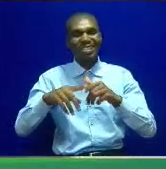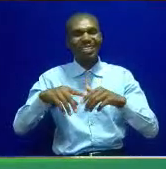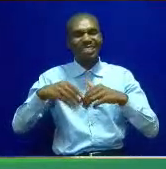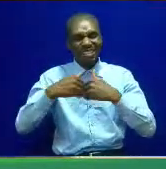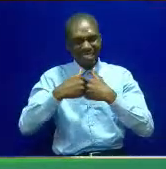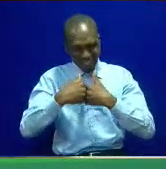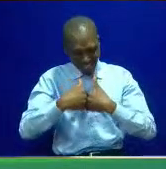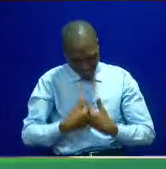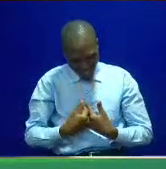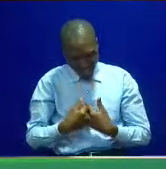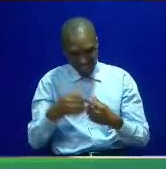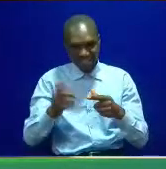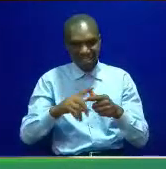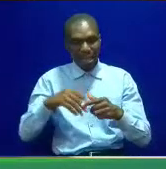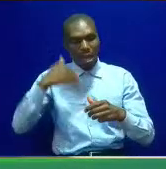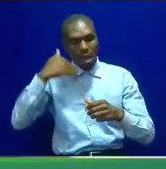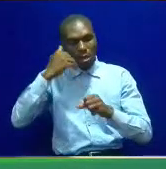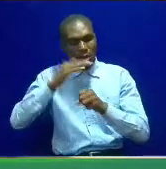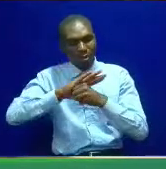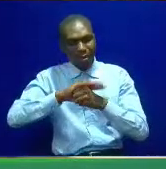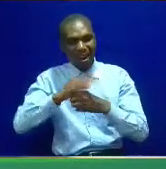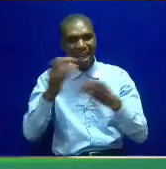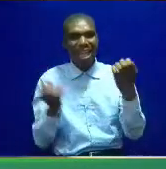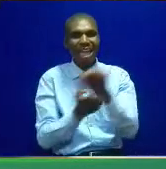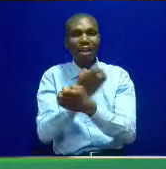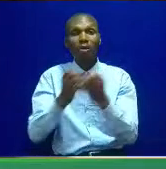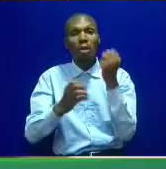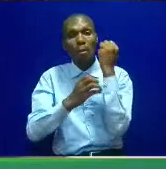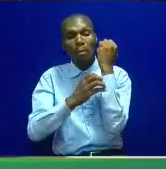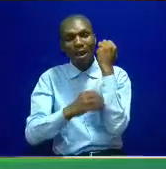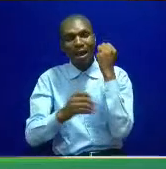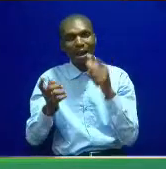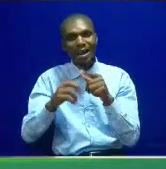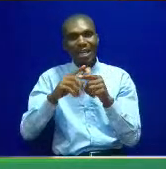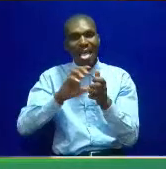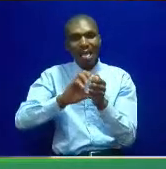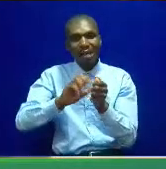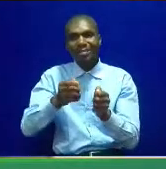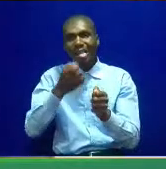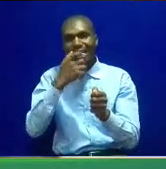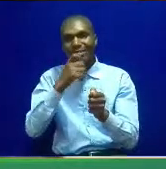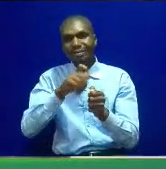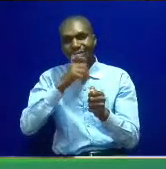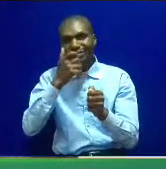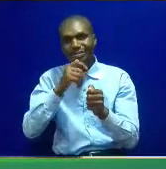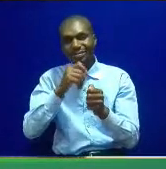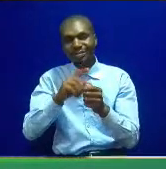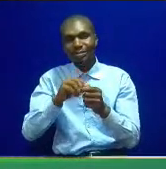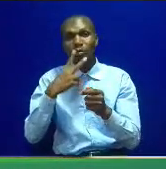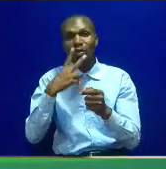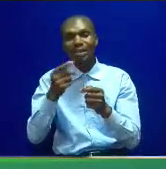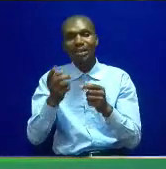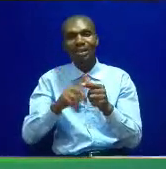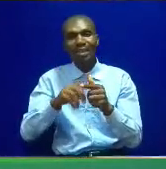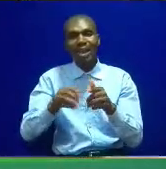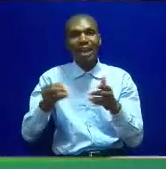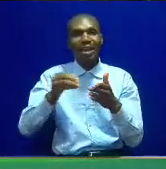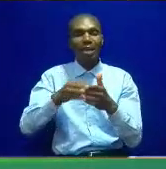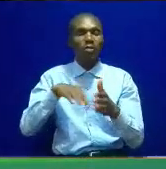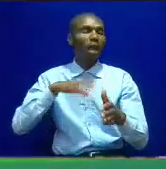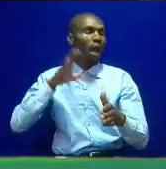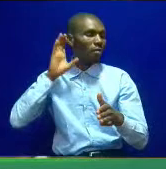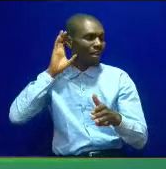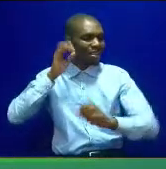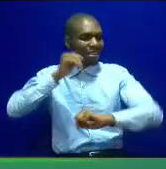korona njagenderete kobororo uchumi inja kongete kero banyorete na chibando cha motoriro cha goro chisiringi chimibere bao batebra no ne